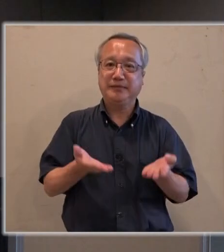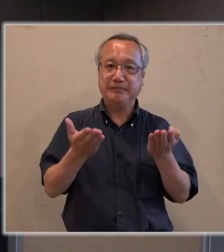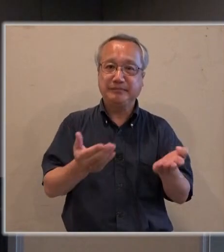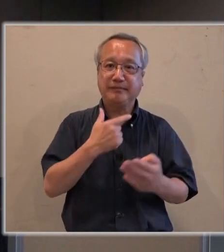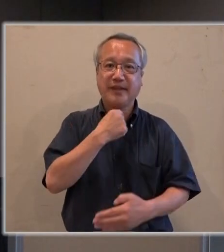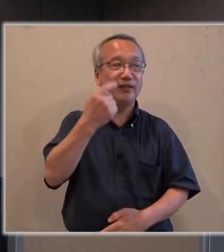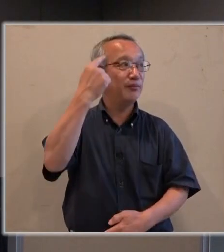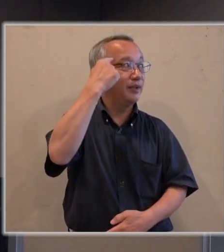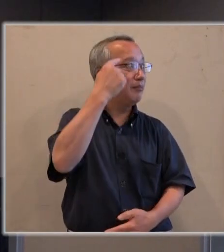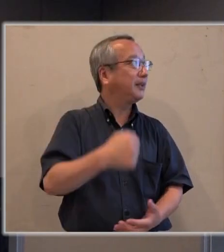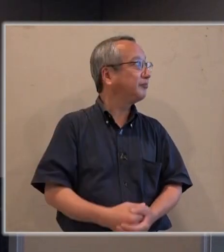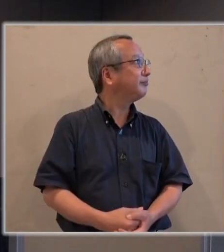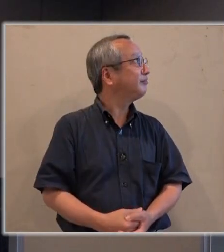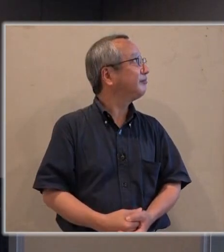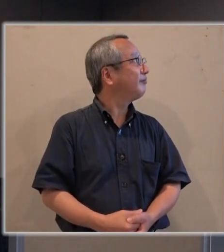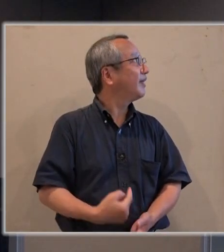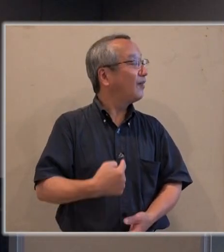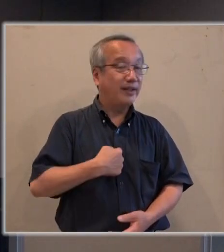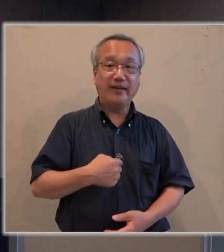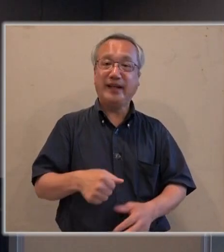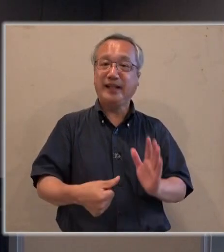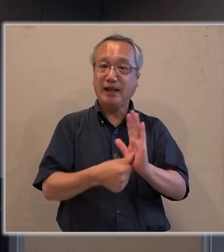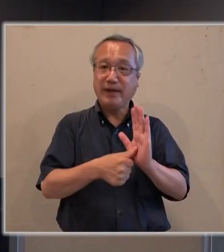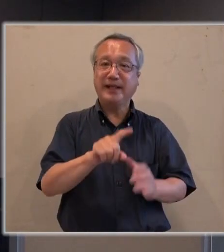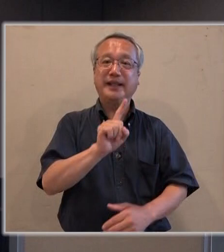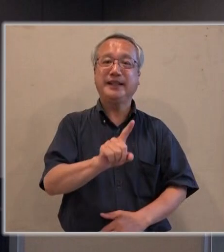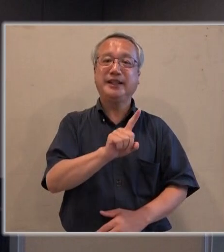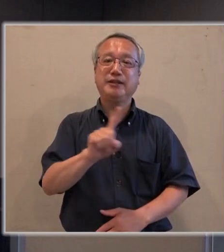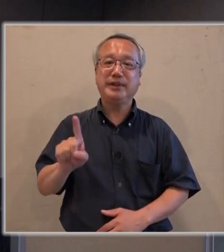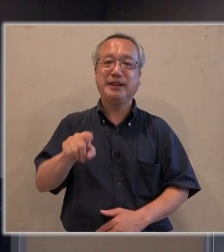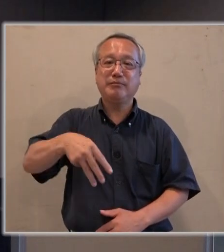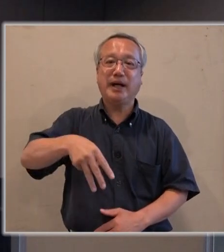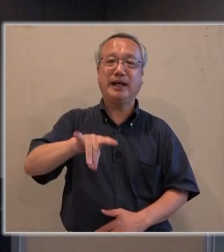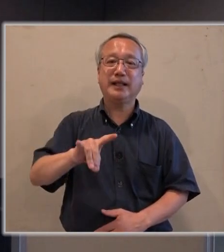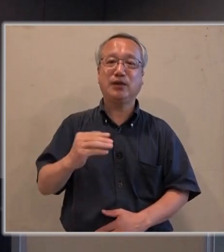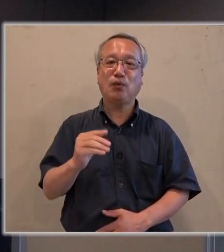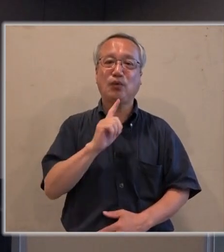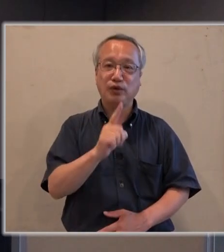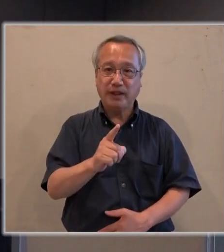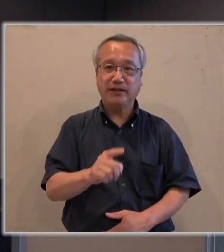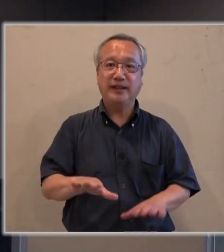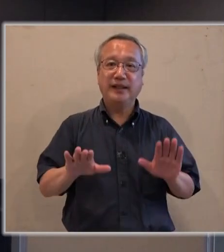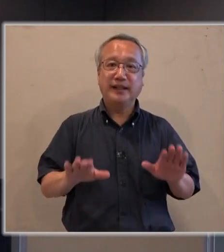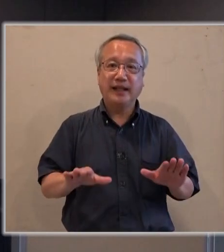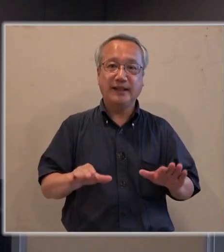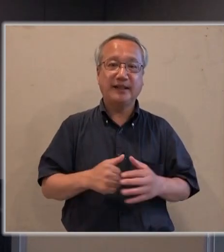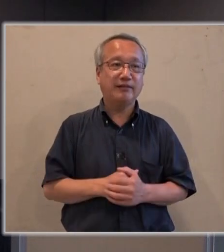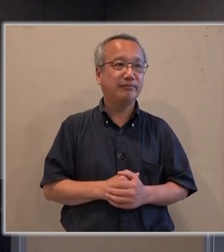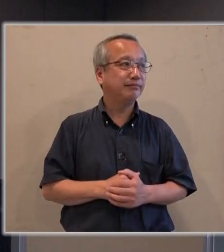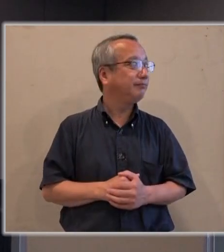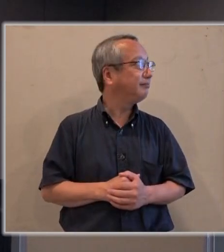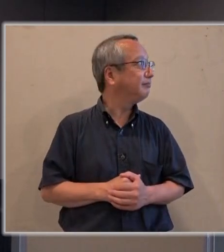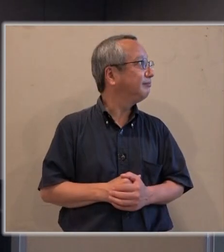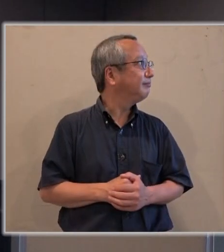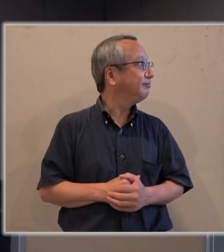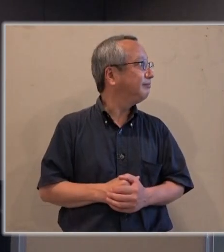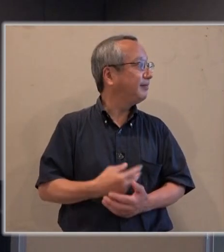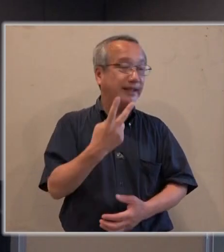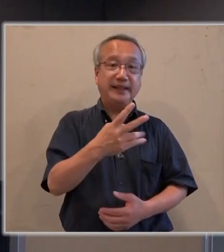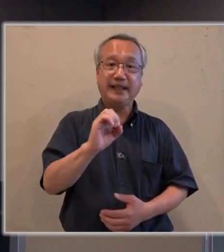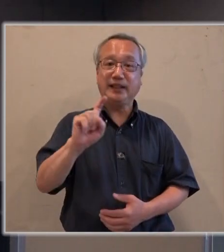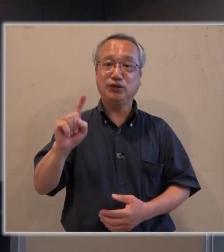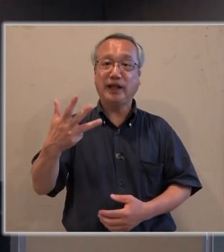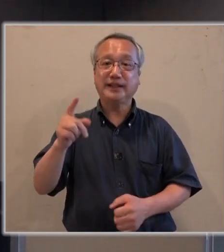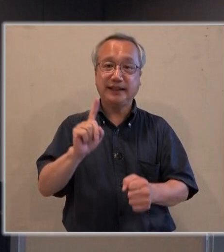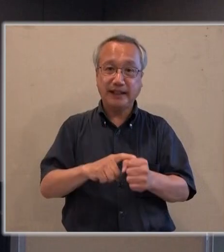。私は日比真希子と申します。現在修士課程におりますが、2018年